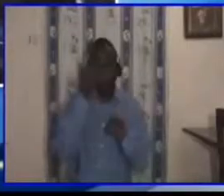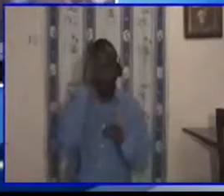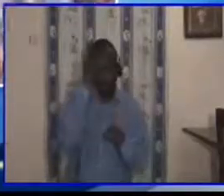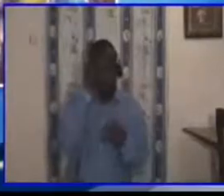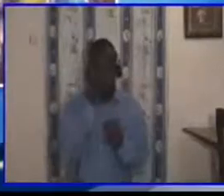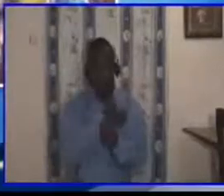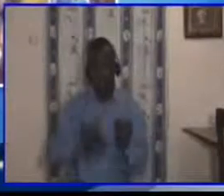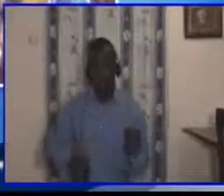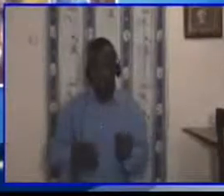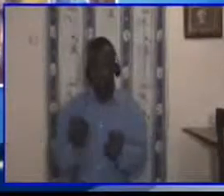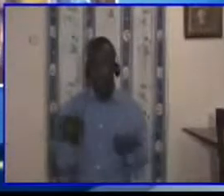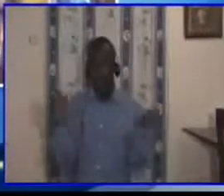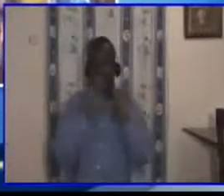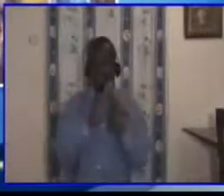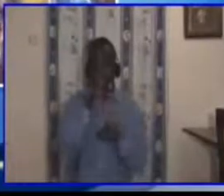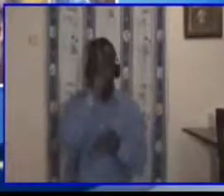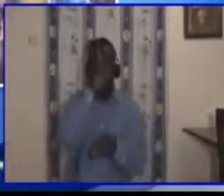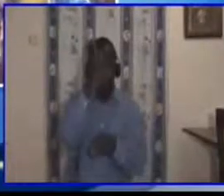avvedute e